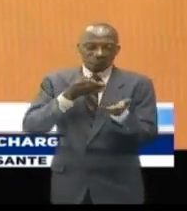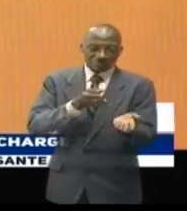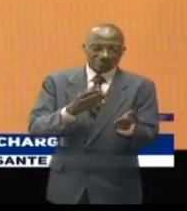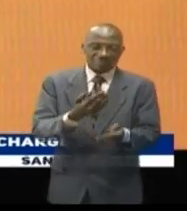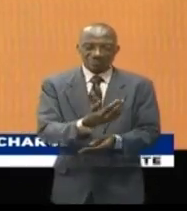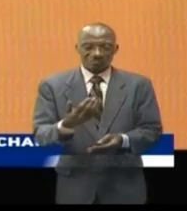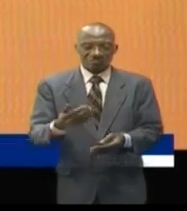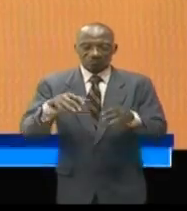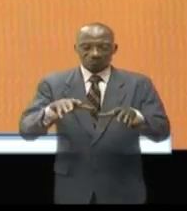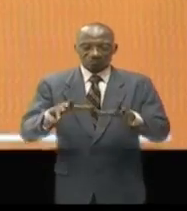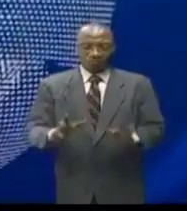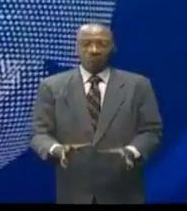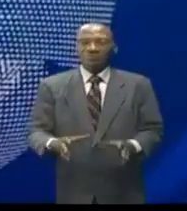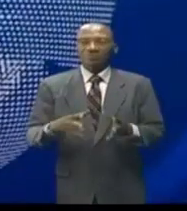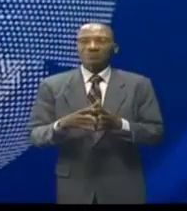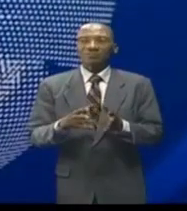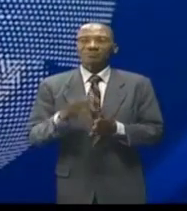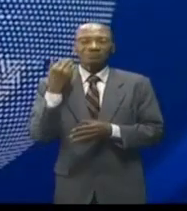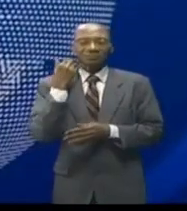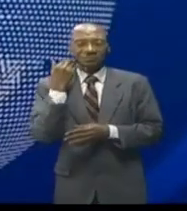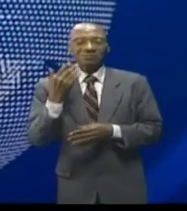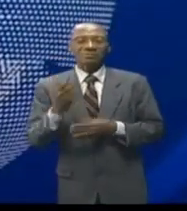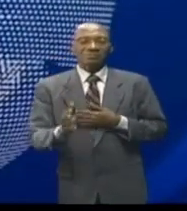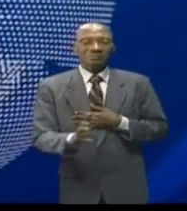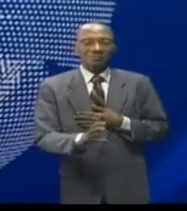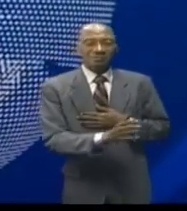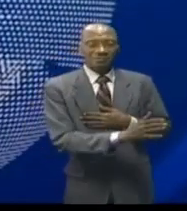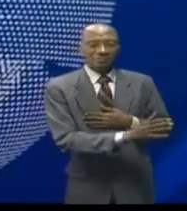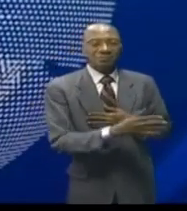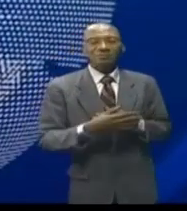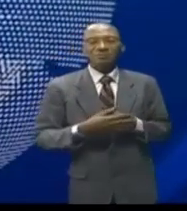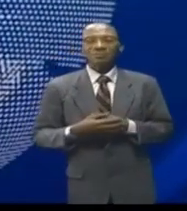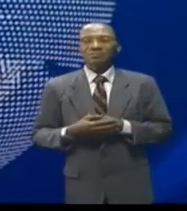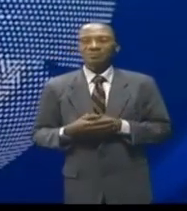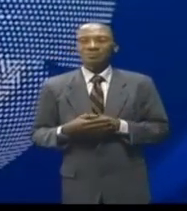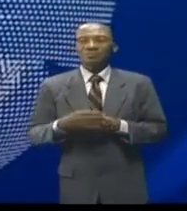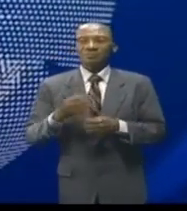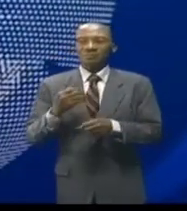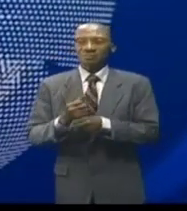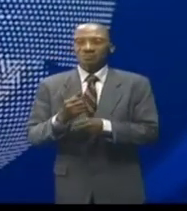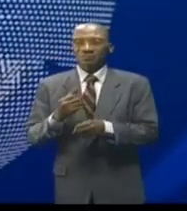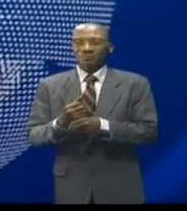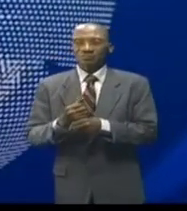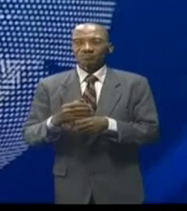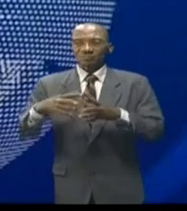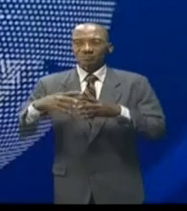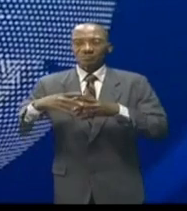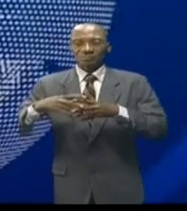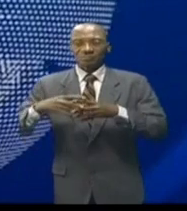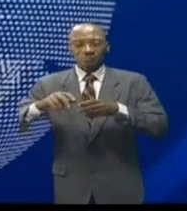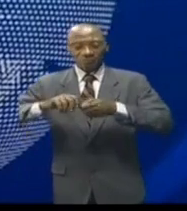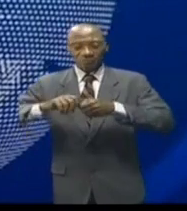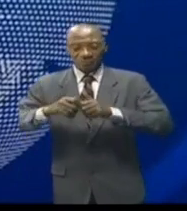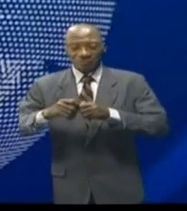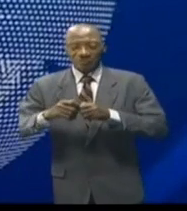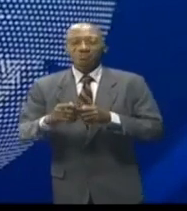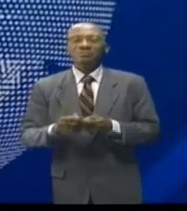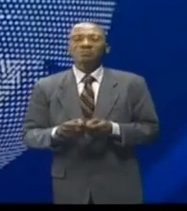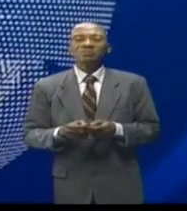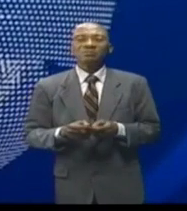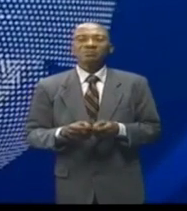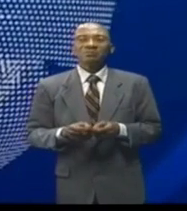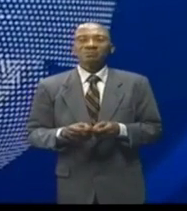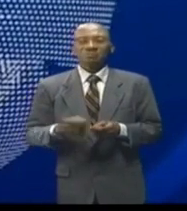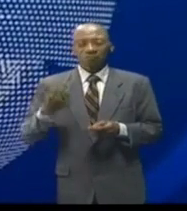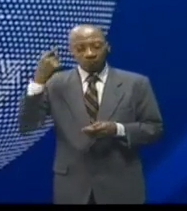atteints du Conseil travaux de réhabilitation et de modernisation de l'hôpital de référence de Kinshasa ex